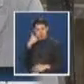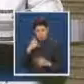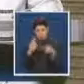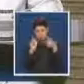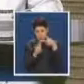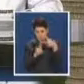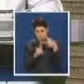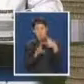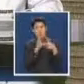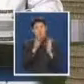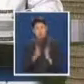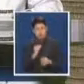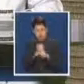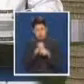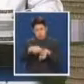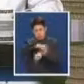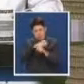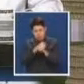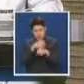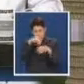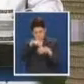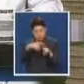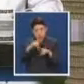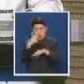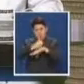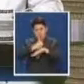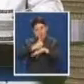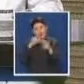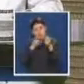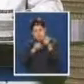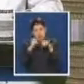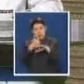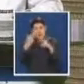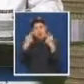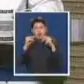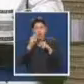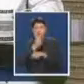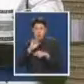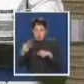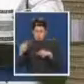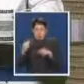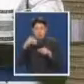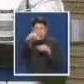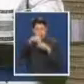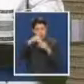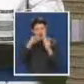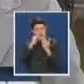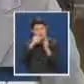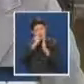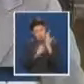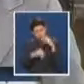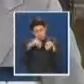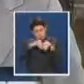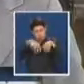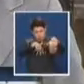สองก็คือว่าในส่วนของคนที่ปฏิบัติงานในพื้นที่นะครับท่านผู้ว่าในอำเภอนะครับนายกองค์การปกครองส่วนท้องถิ่นที่อยู่ในดับเข้าไปทำง